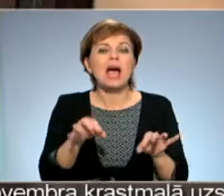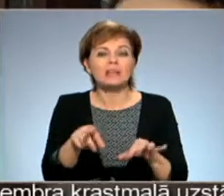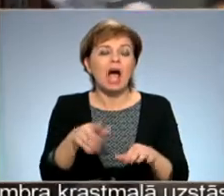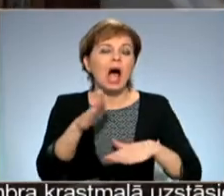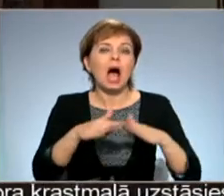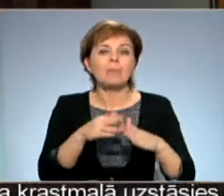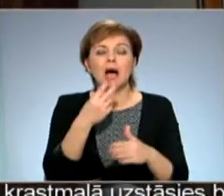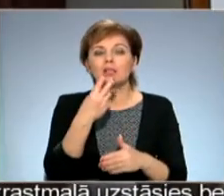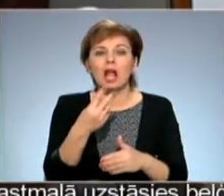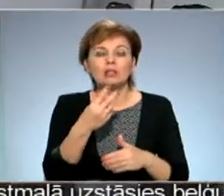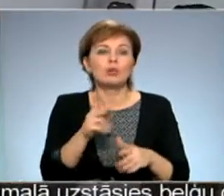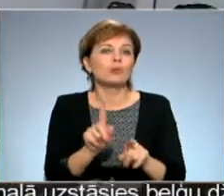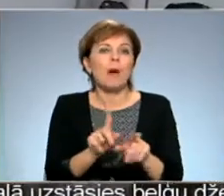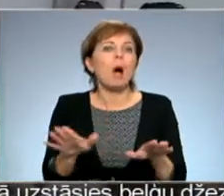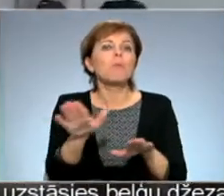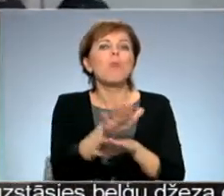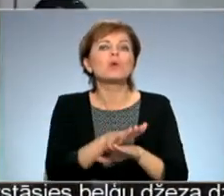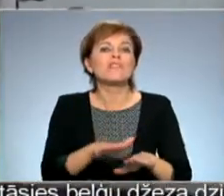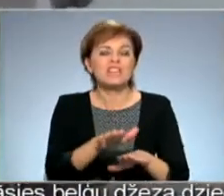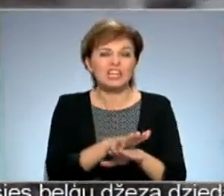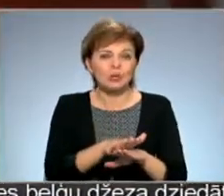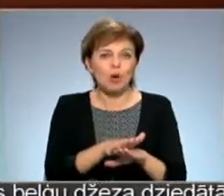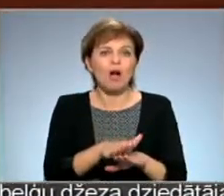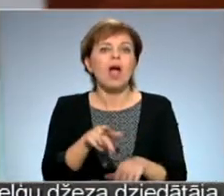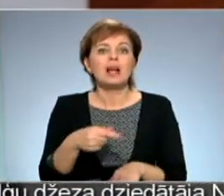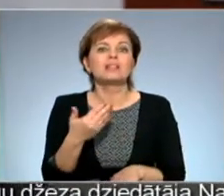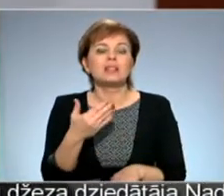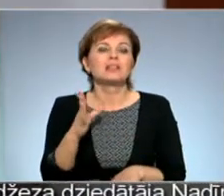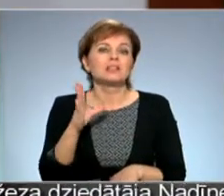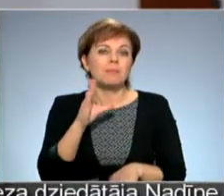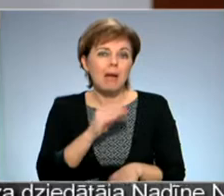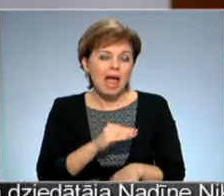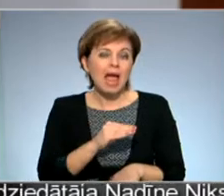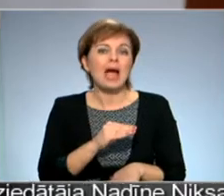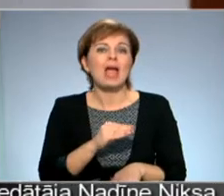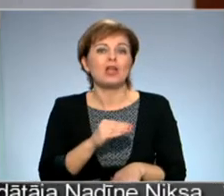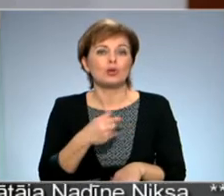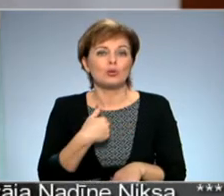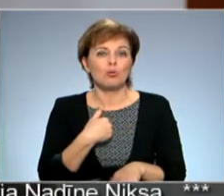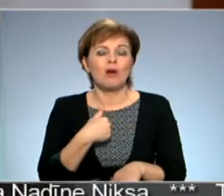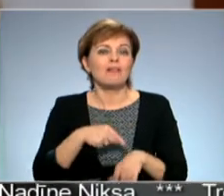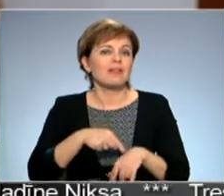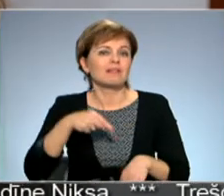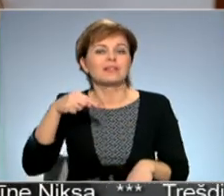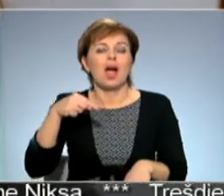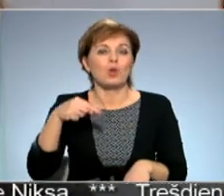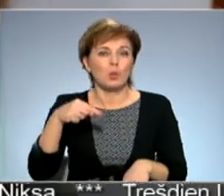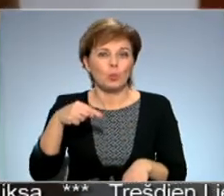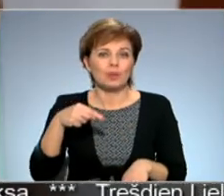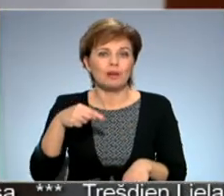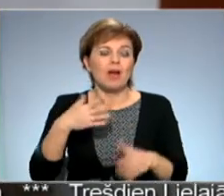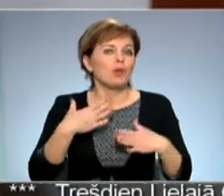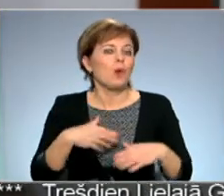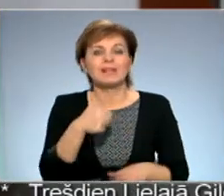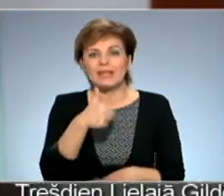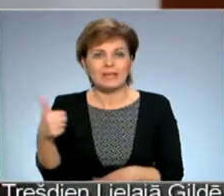saskata īpašu burvību. Es domāju, nedaudz to spēju, bet noteikti spēju. Tā sajūta ir ļoti